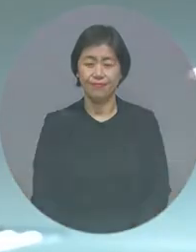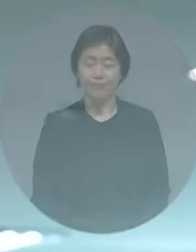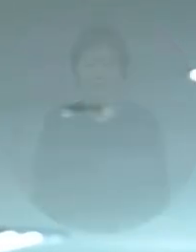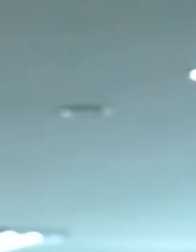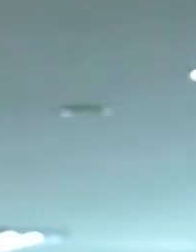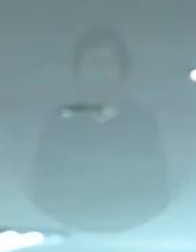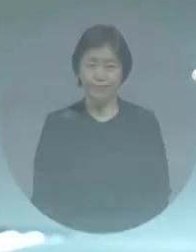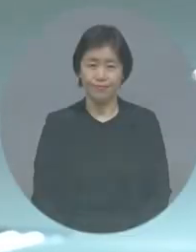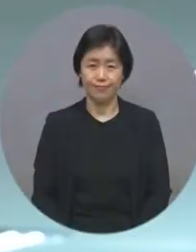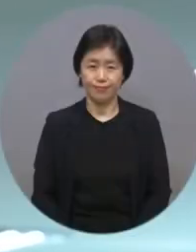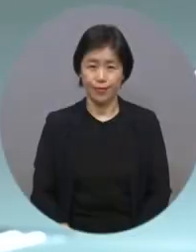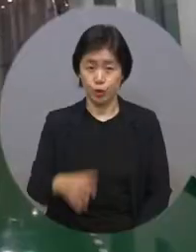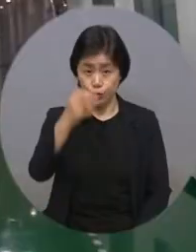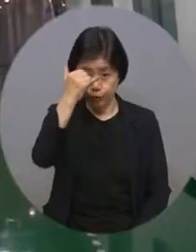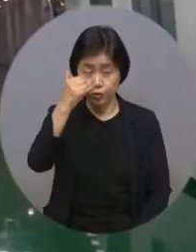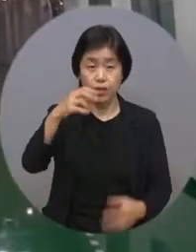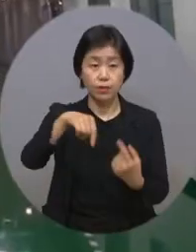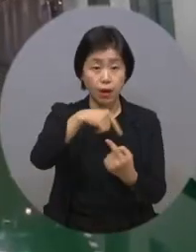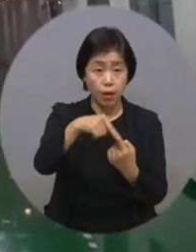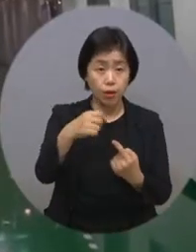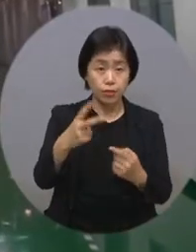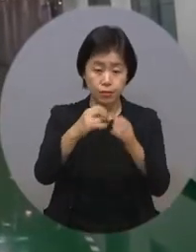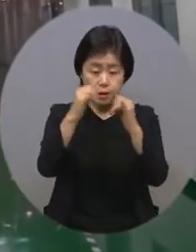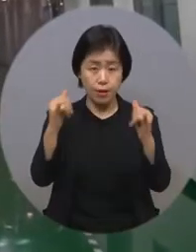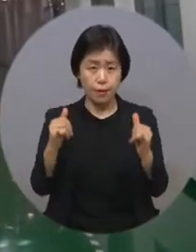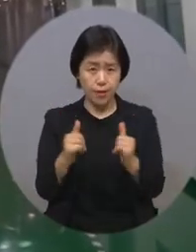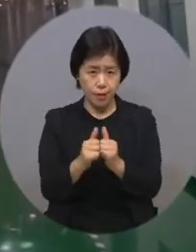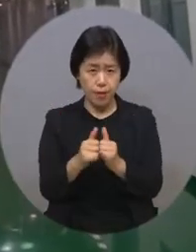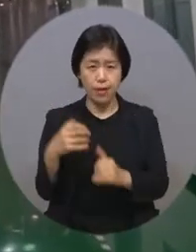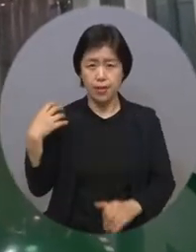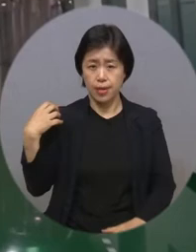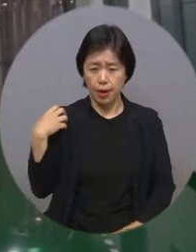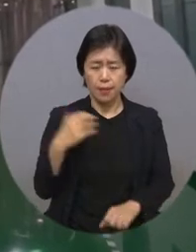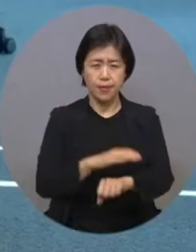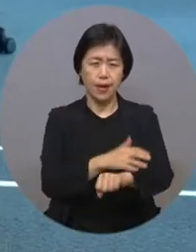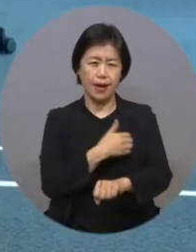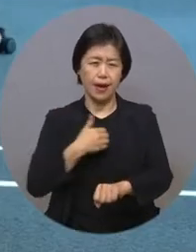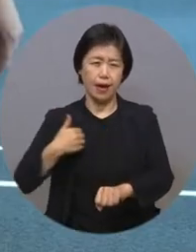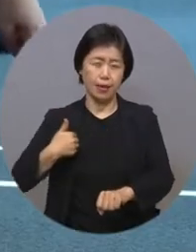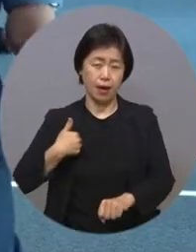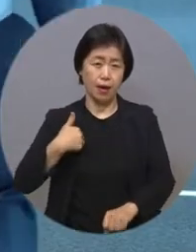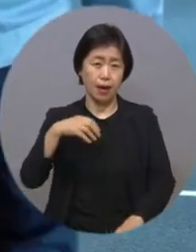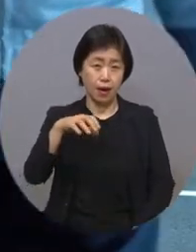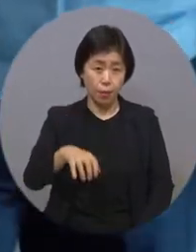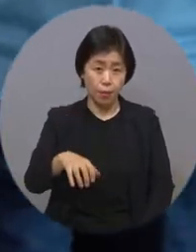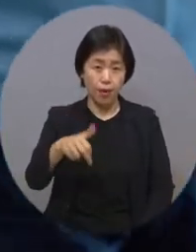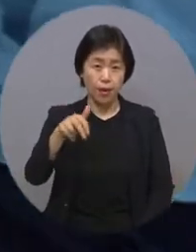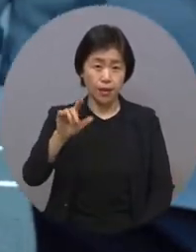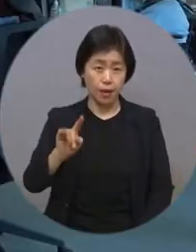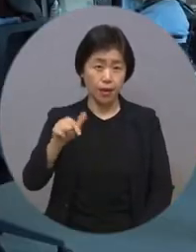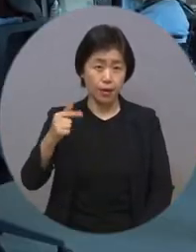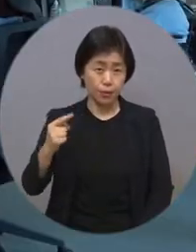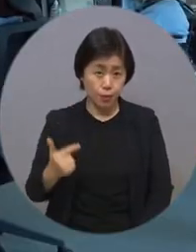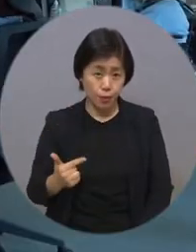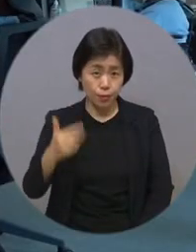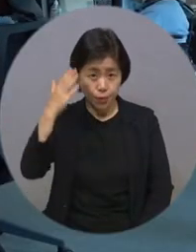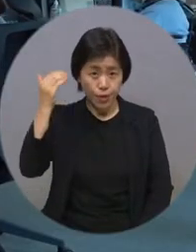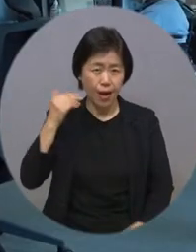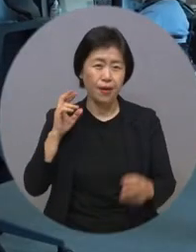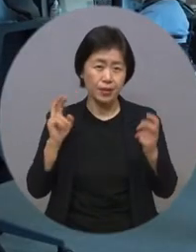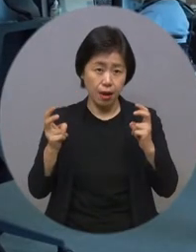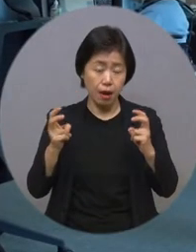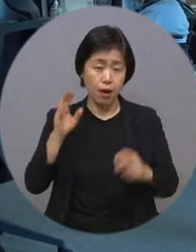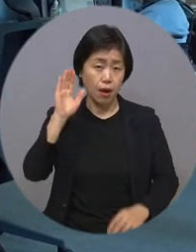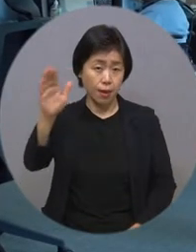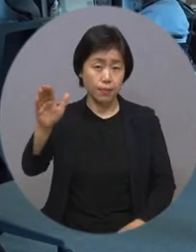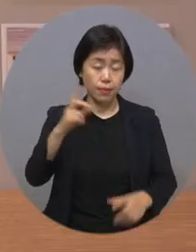윤리 경영과 사회적 기업으로서의 역할을 강조하는 캐논코리아 주식회사. 앞으로도 더 많은